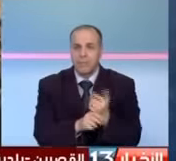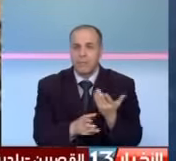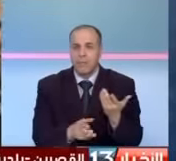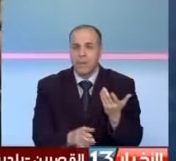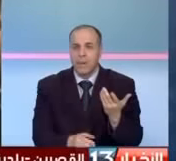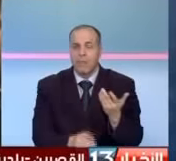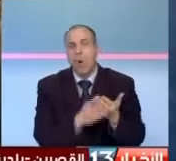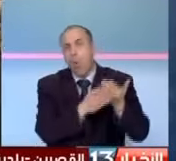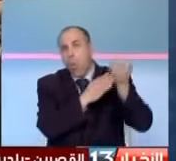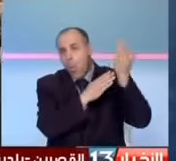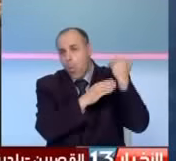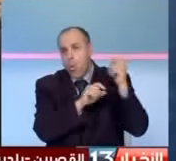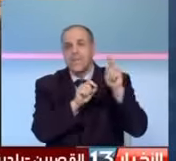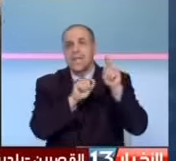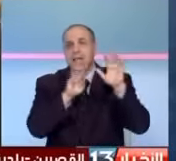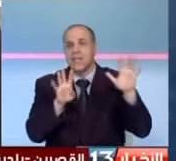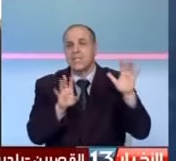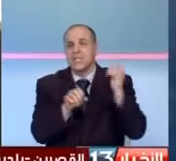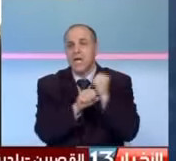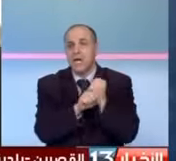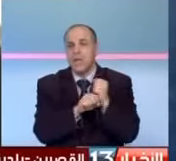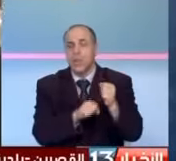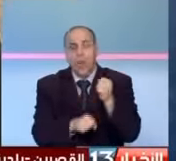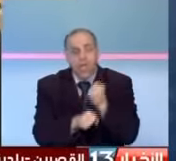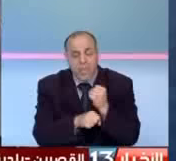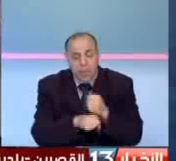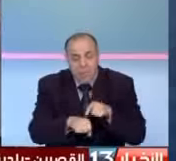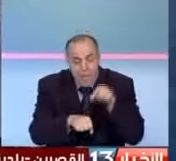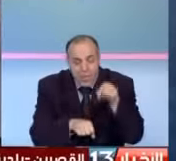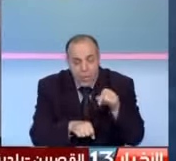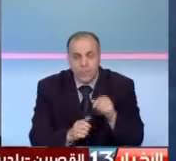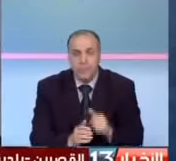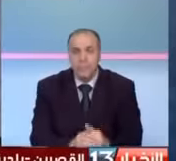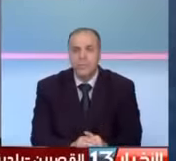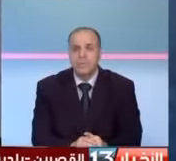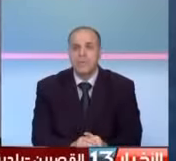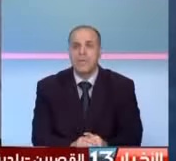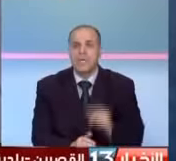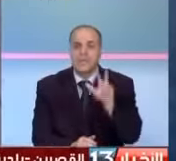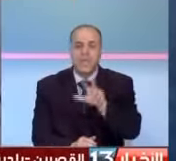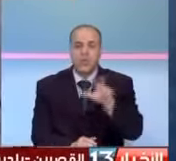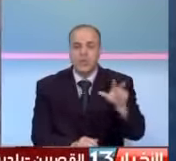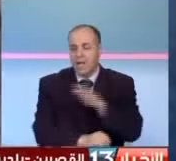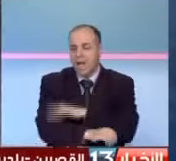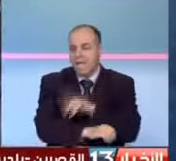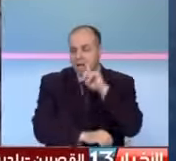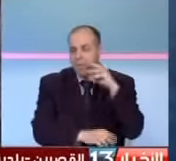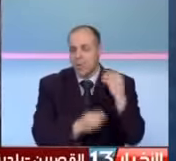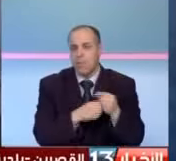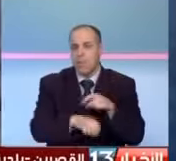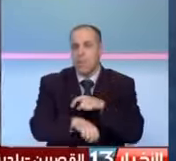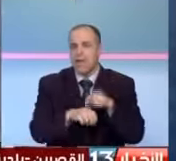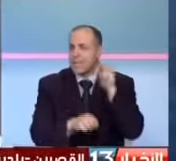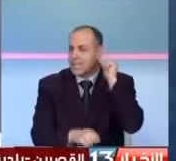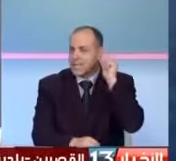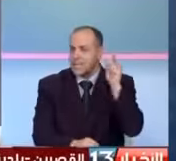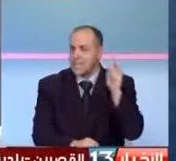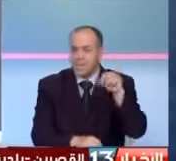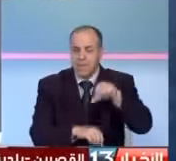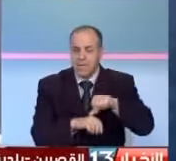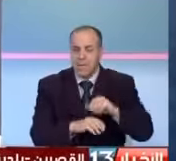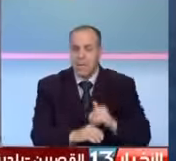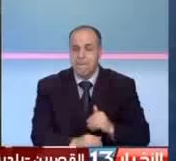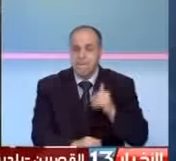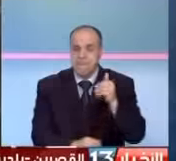متاع الأقدمية اللي عندها 19 سنة هي قاعدة قائمة بالبلدية تو. 33 عاملا وعاملة ببلدية القصرين المدينة